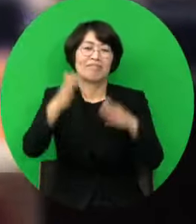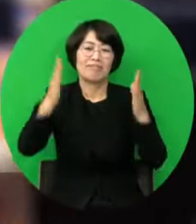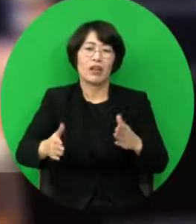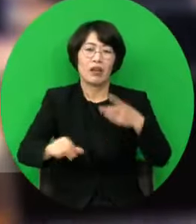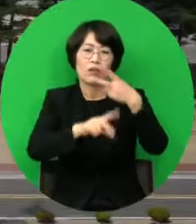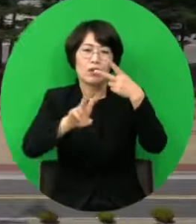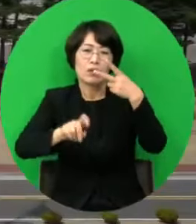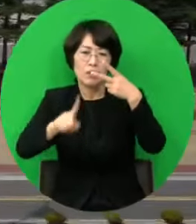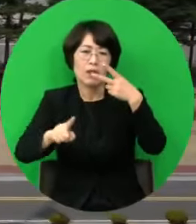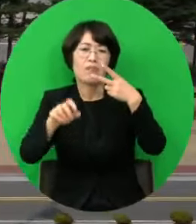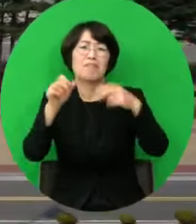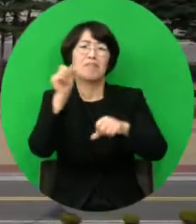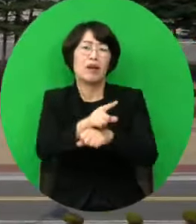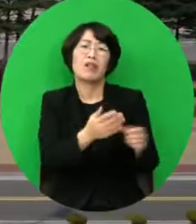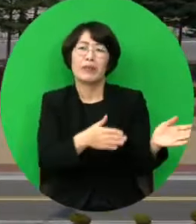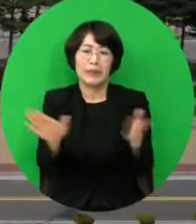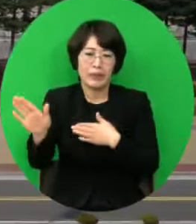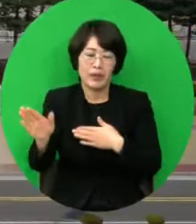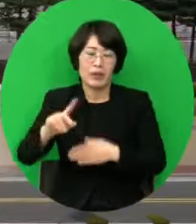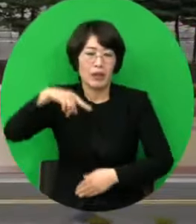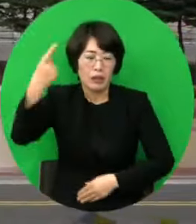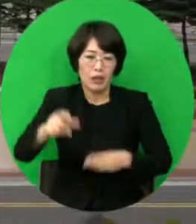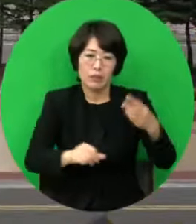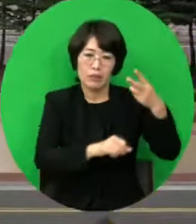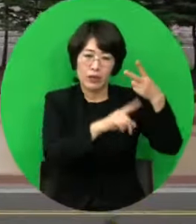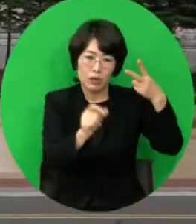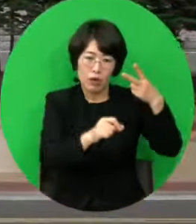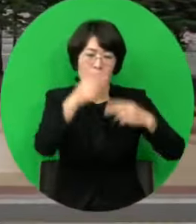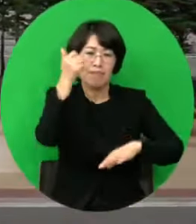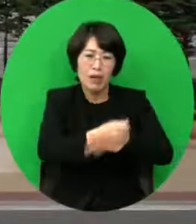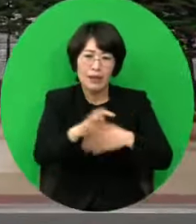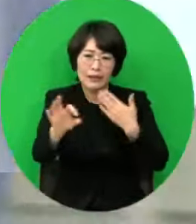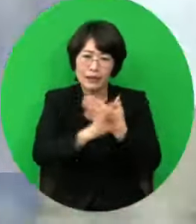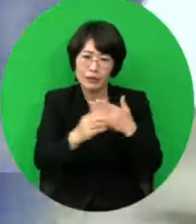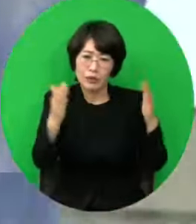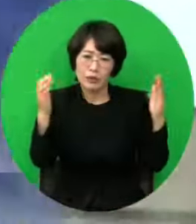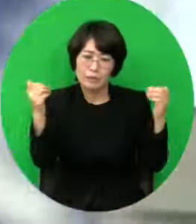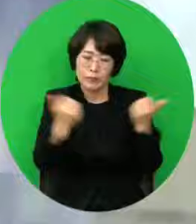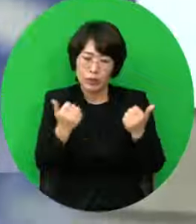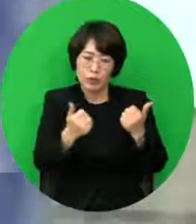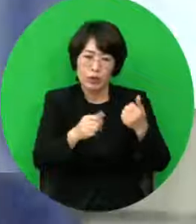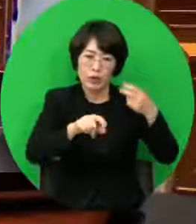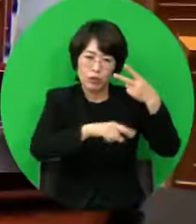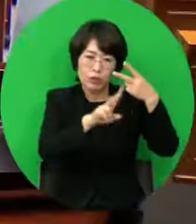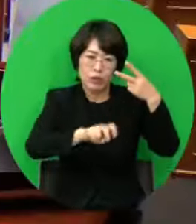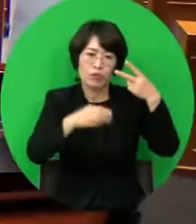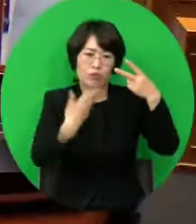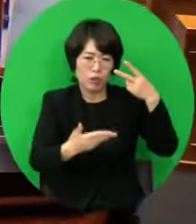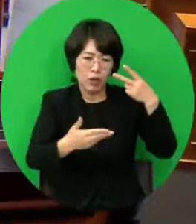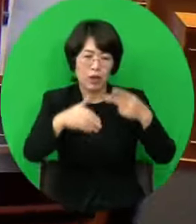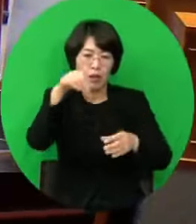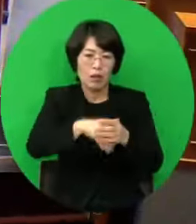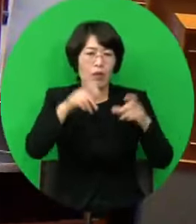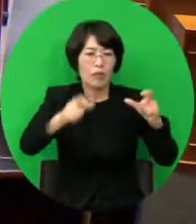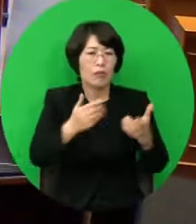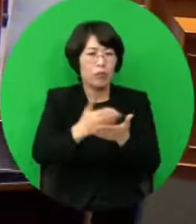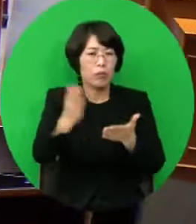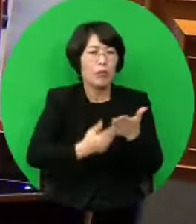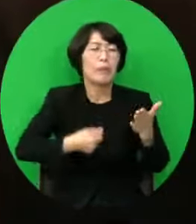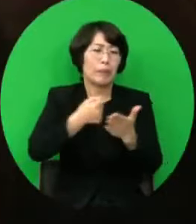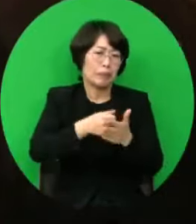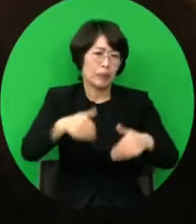넘겼습니다 다음 카드는 2월 임시국회 마지막 보이가 열리는 오는 29일 선거구를 획정하는